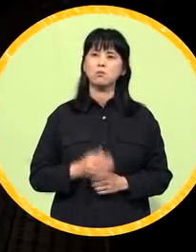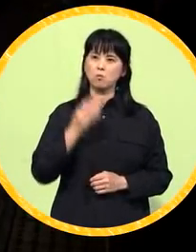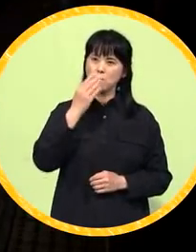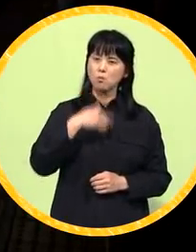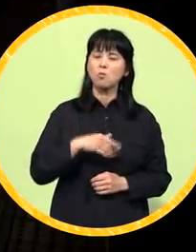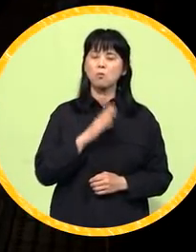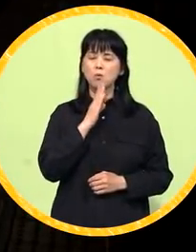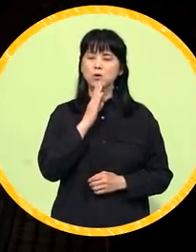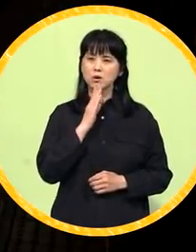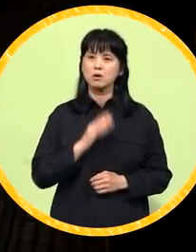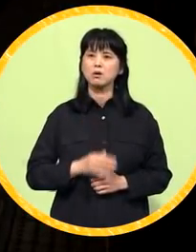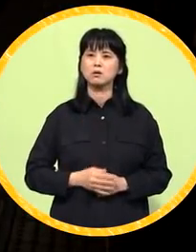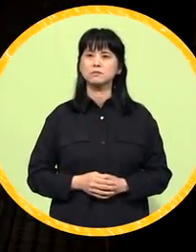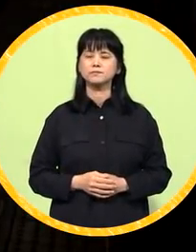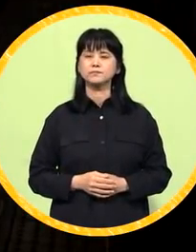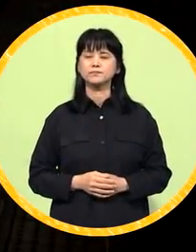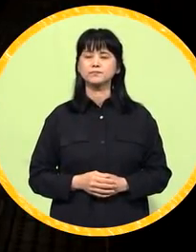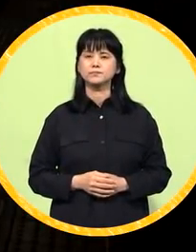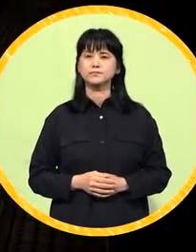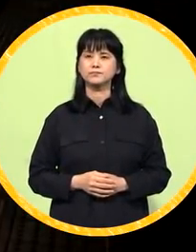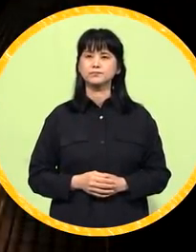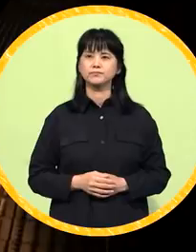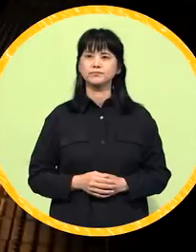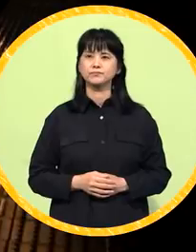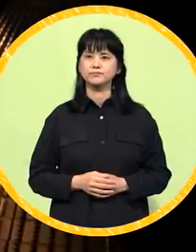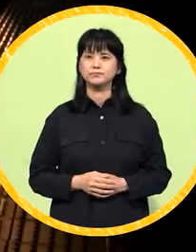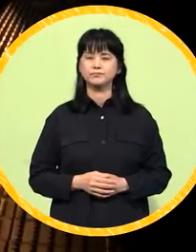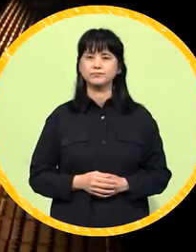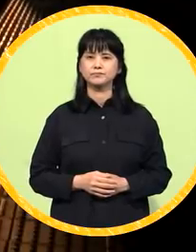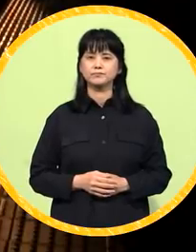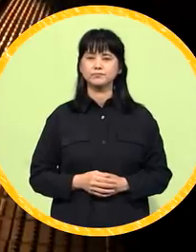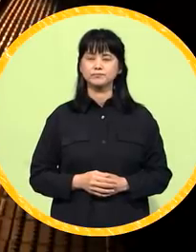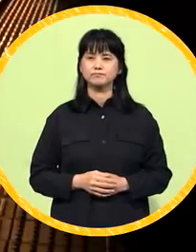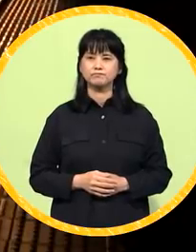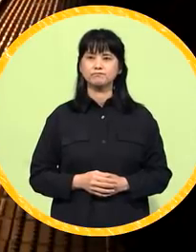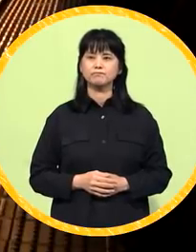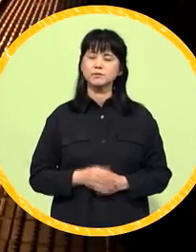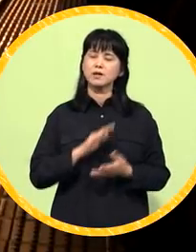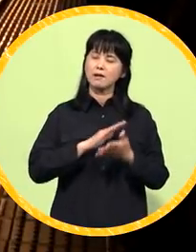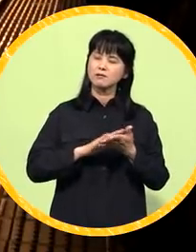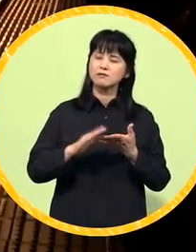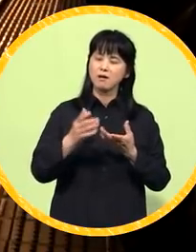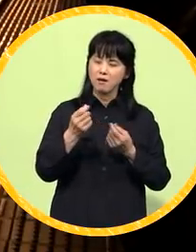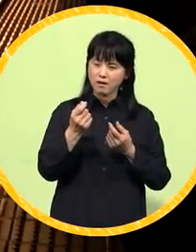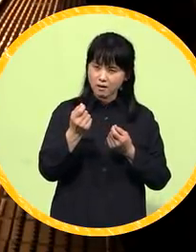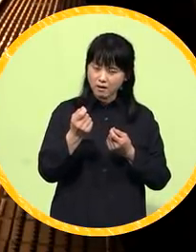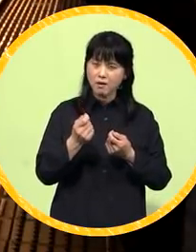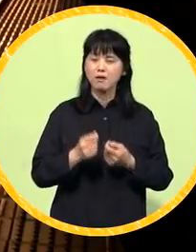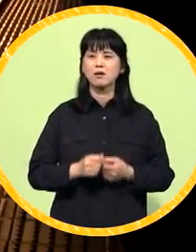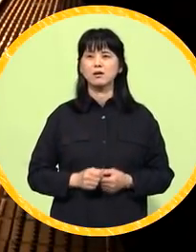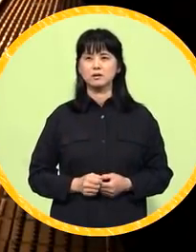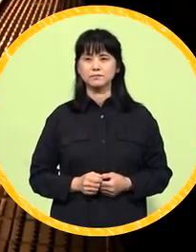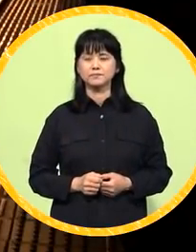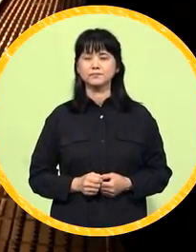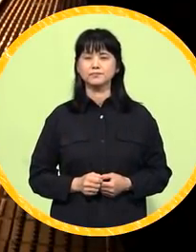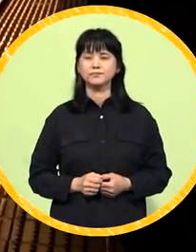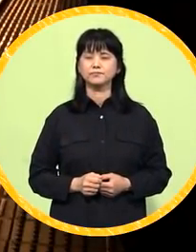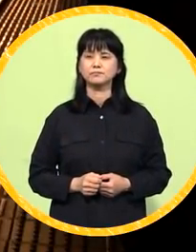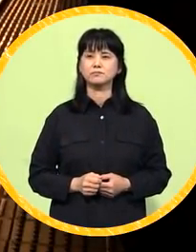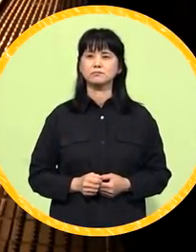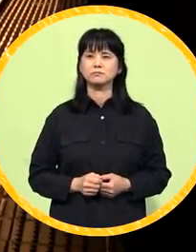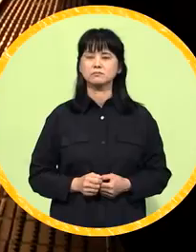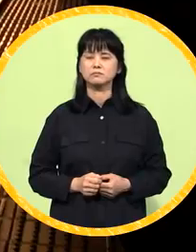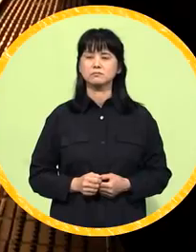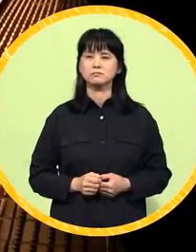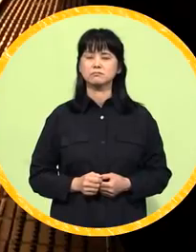証拠でもなく実証をやってくるこんな品地上が近くにあるといいですね足の農場感あるよな日常の隣